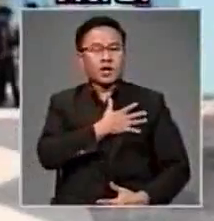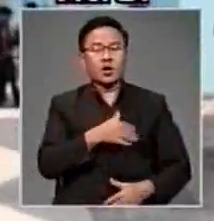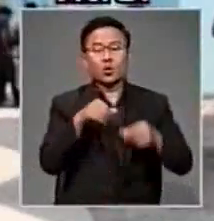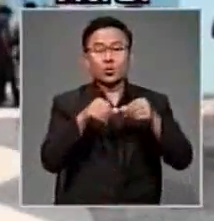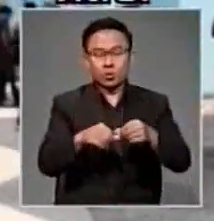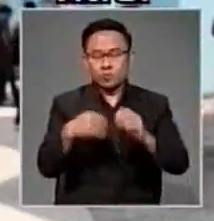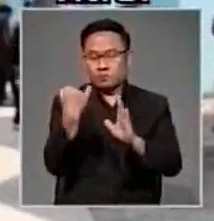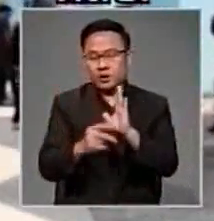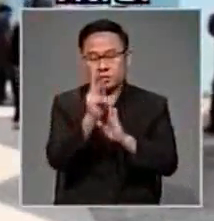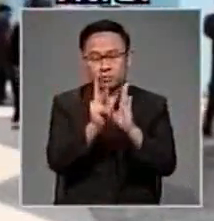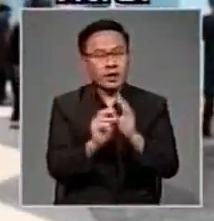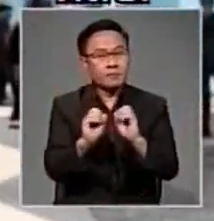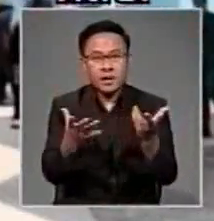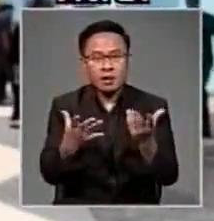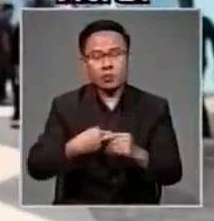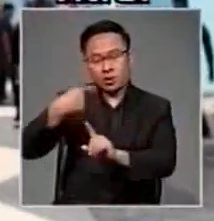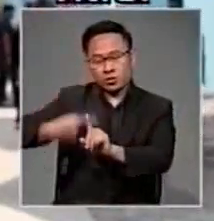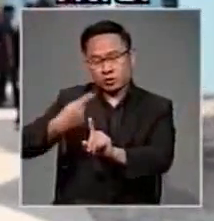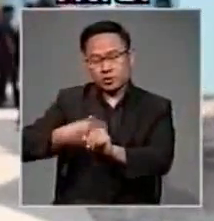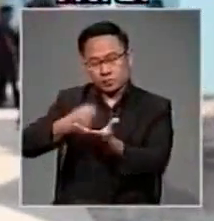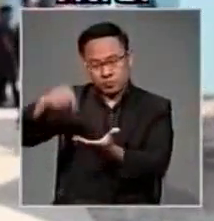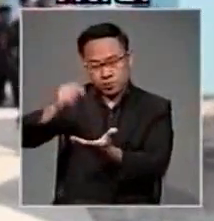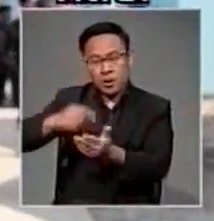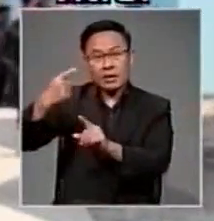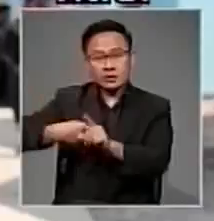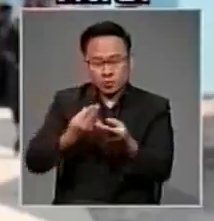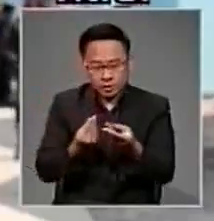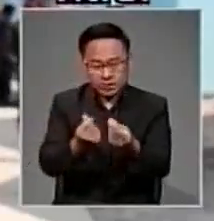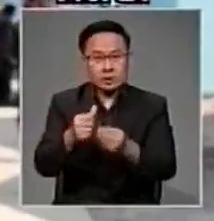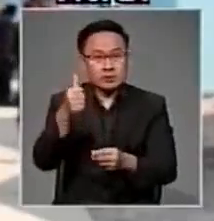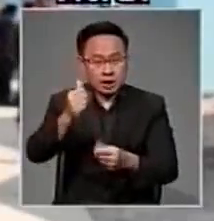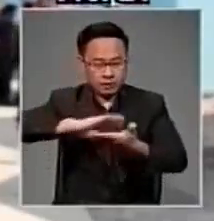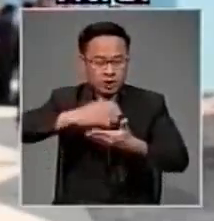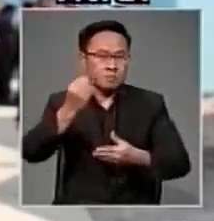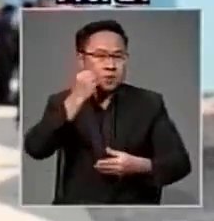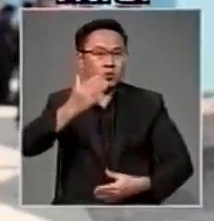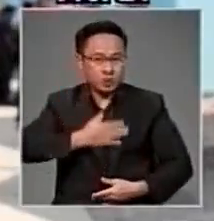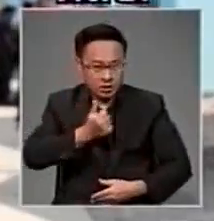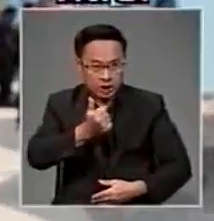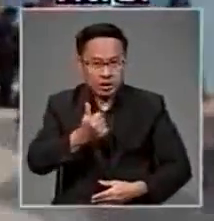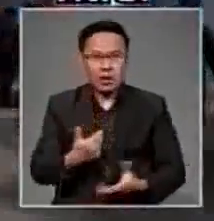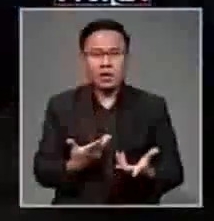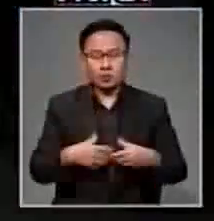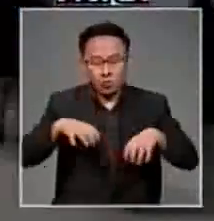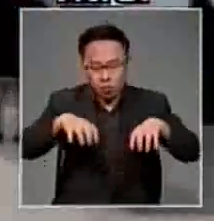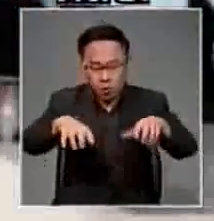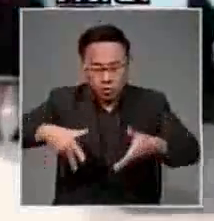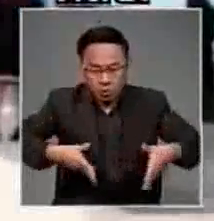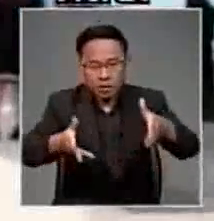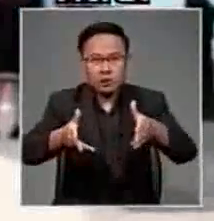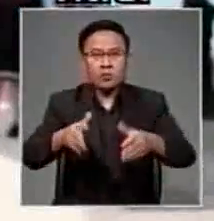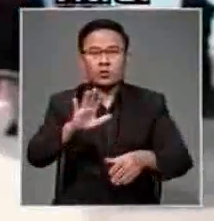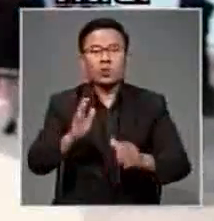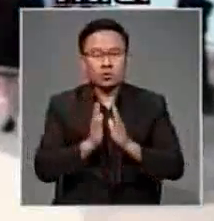มันอยู่ในที่ความภาคภูมิใจคือเราได้อยู่ในพื้นดินที่ถูกกฎหมายคือเราเช่าได้ถูกกฎหมายนะครับแล้วก็มีที่เป็นบ้านเป็นของตัวเ